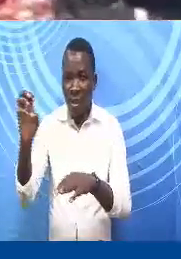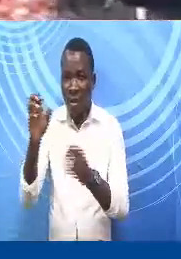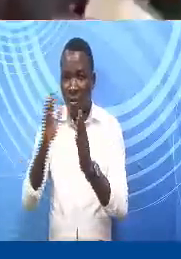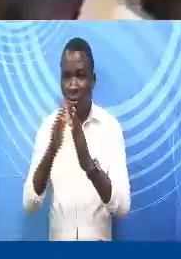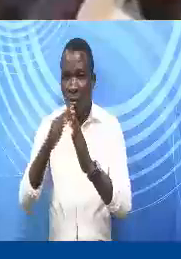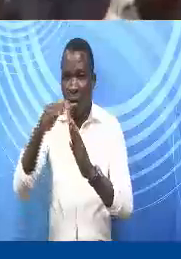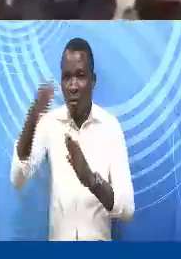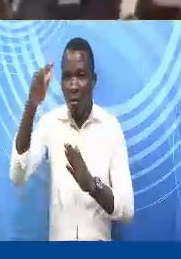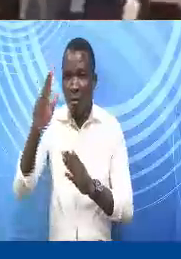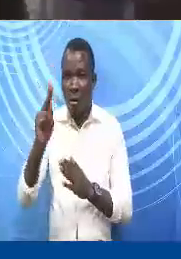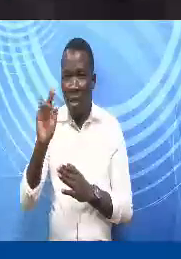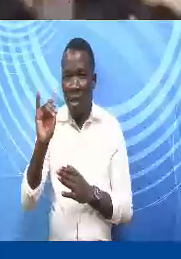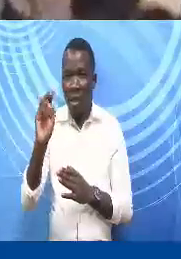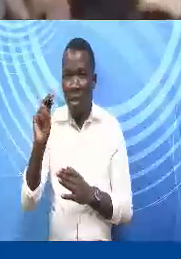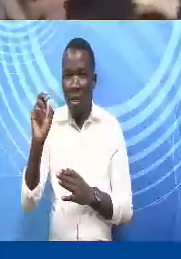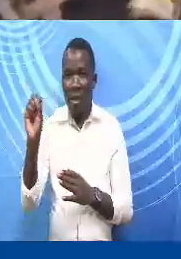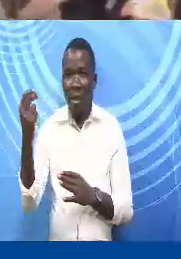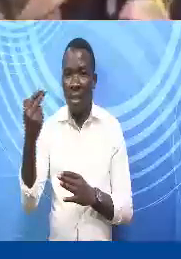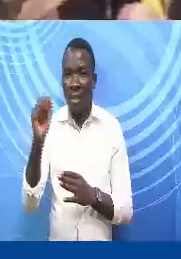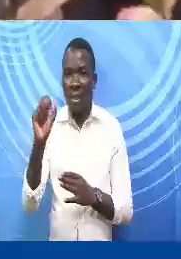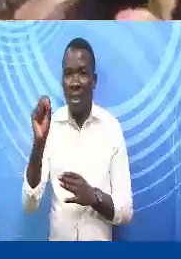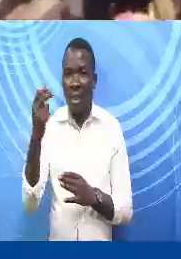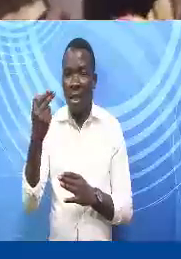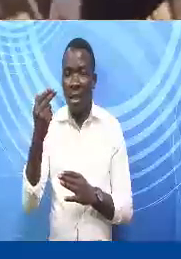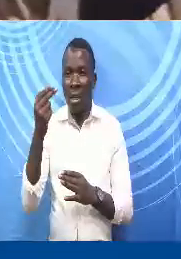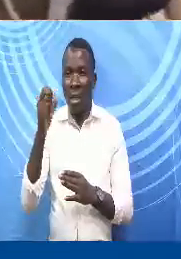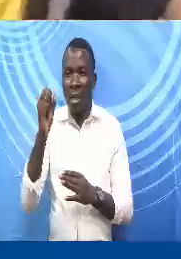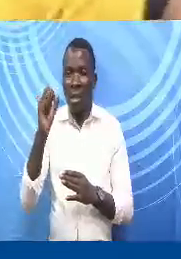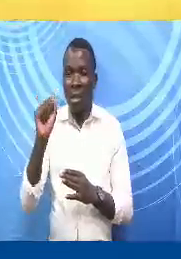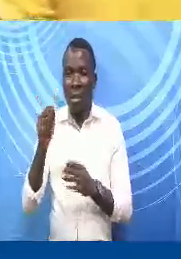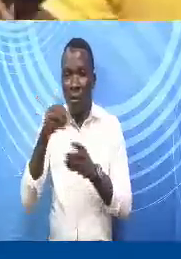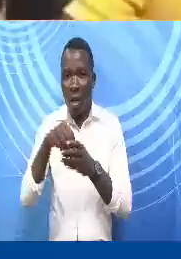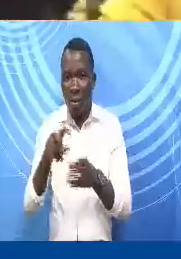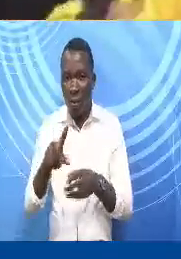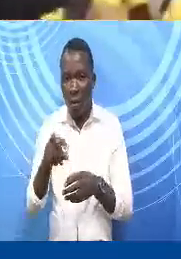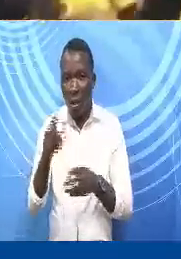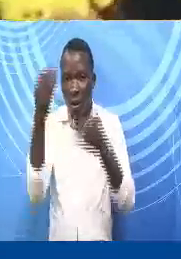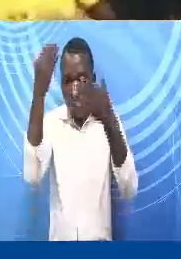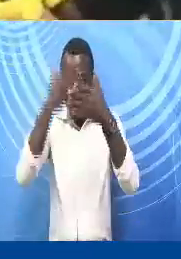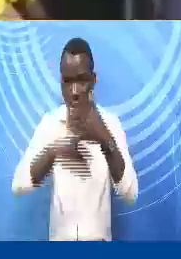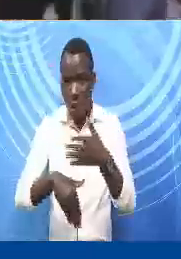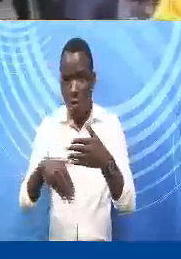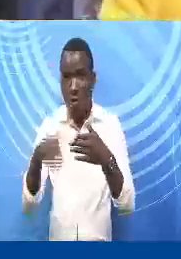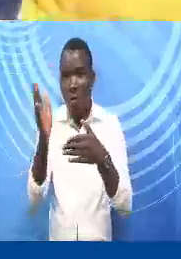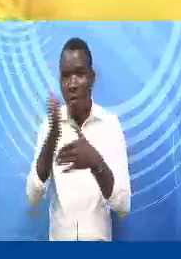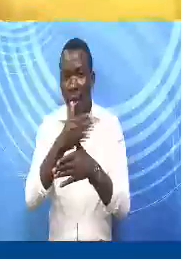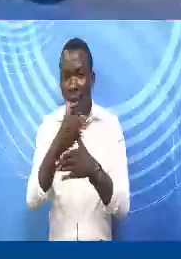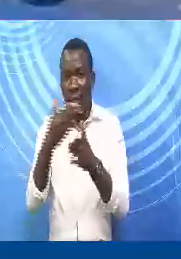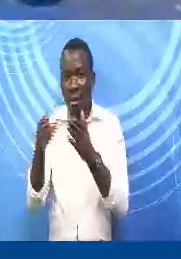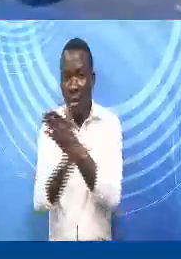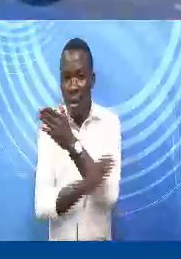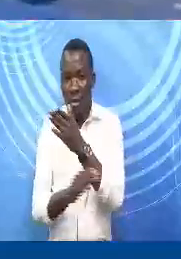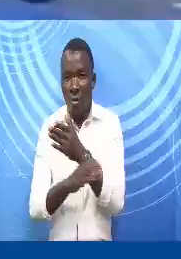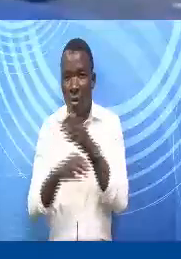bwari mu rugendo nijoro kandi bibujijwe. Steve Mbikayi, ministri wo mu gihugu cya